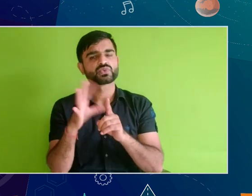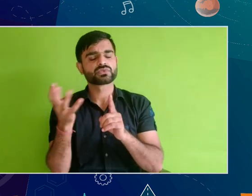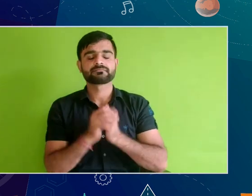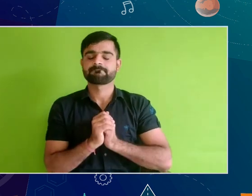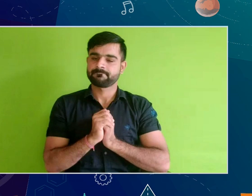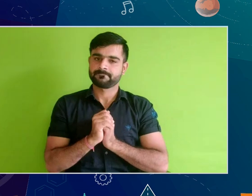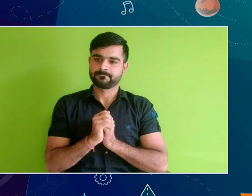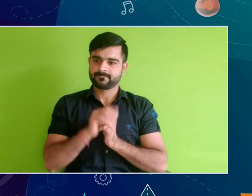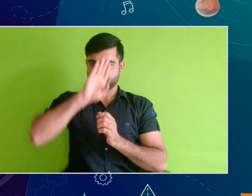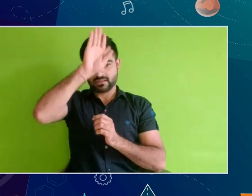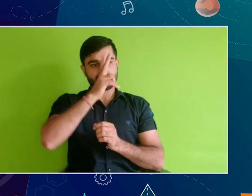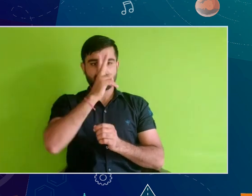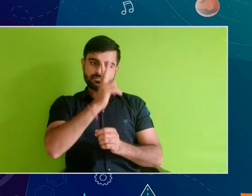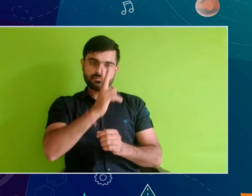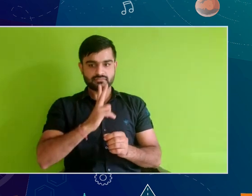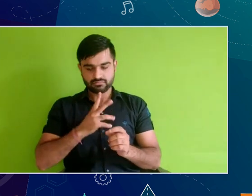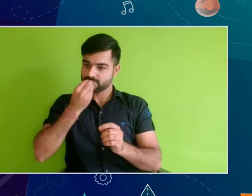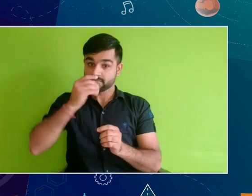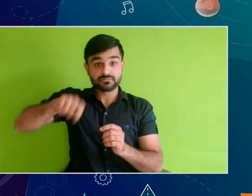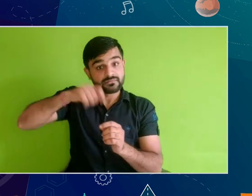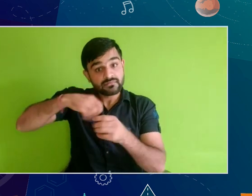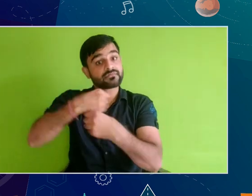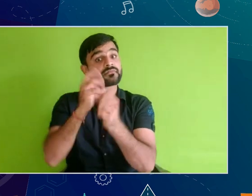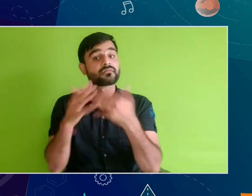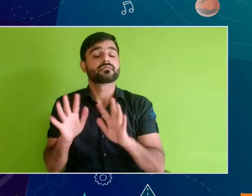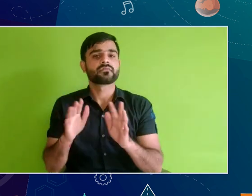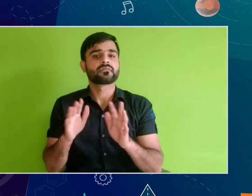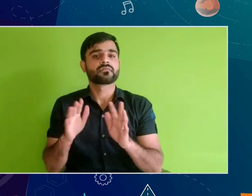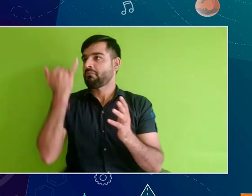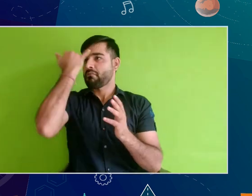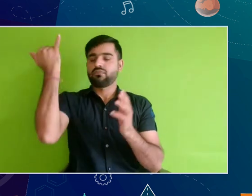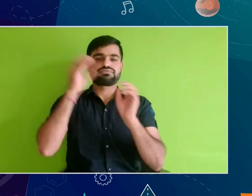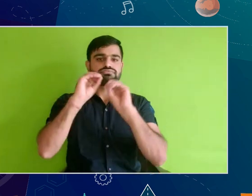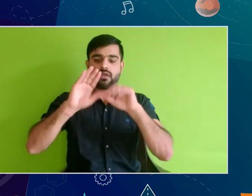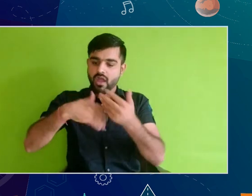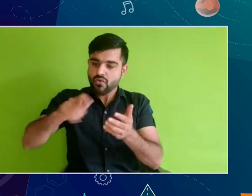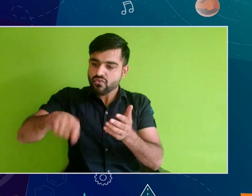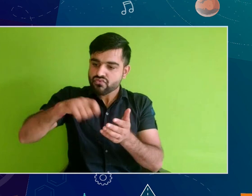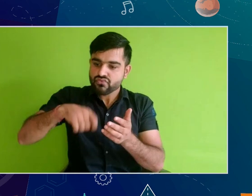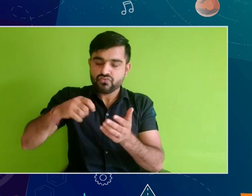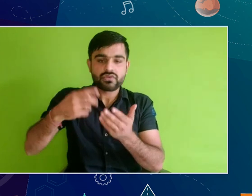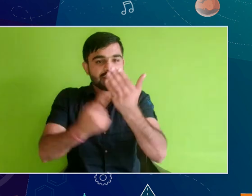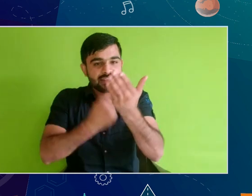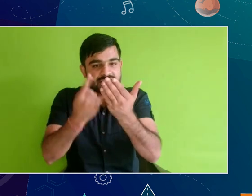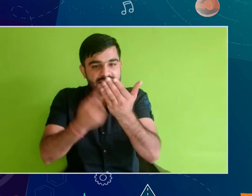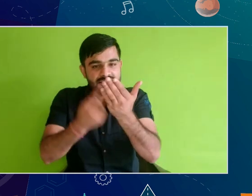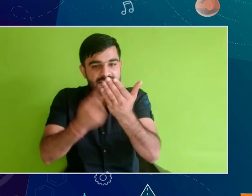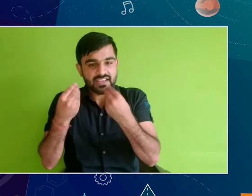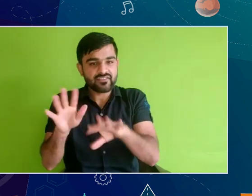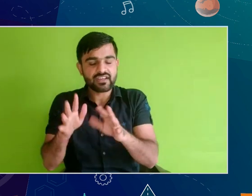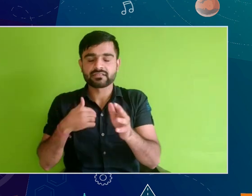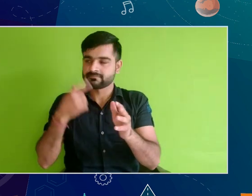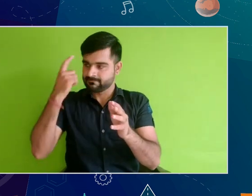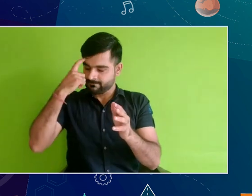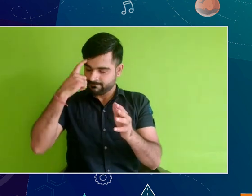मी टू मेक अ डिश आउट ऑफ इट एंड आई हैव नो आइडिया हाउ टू कुक अ डिश आउट ऑफ इट, सो आई हैव टू एक्सपेरिमेंट। सो